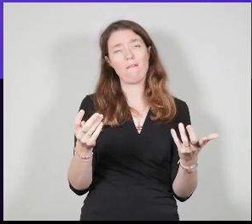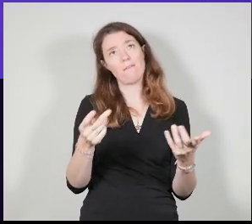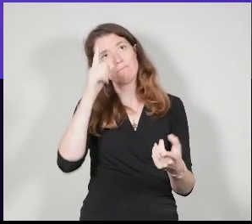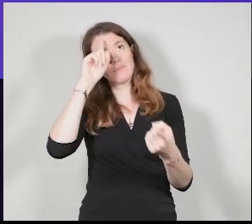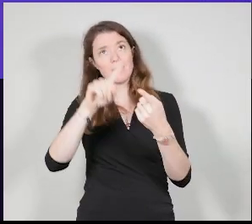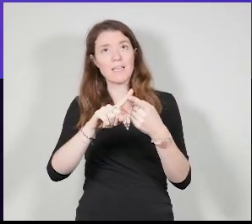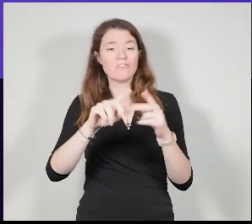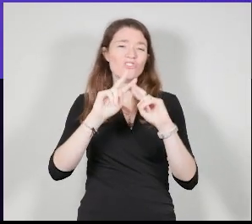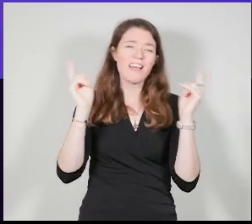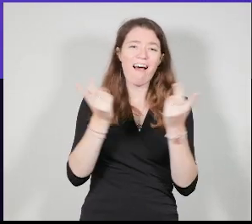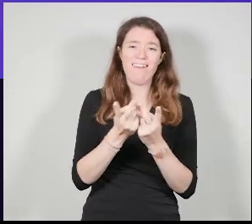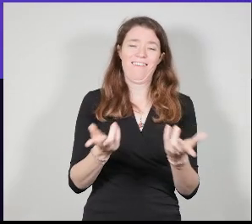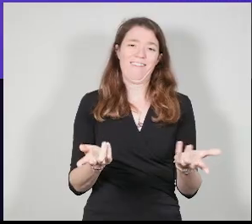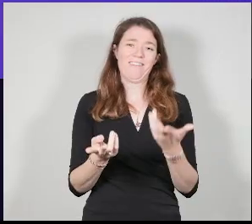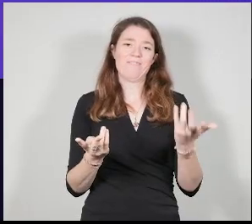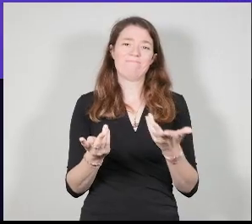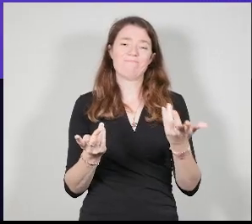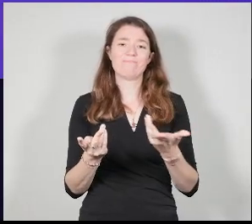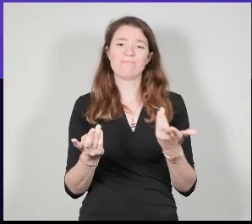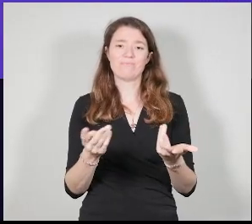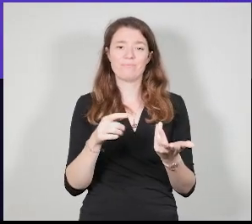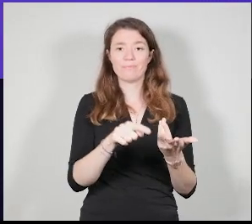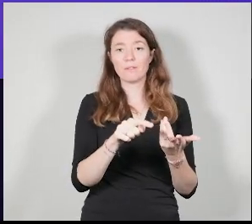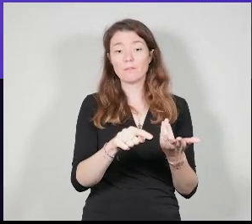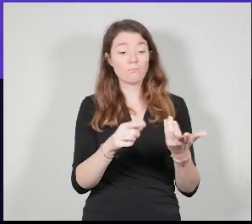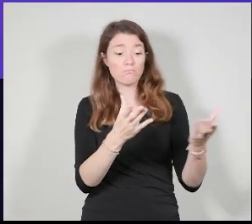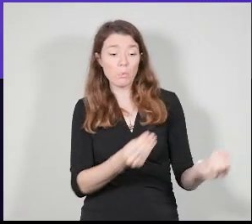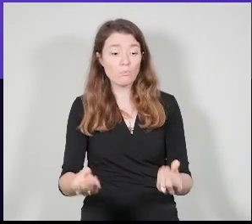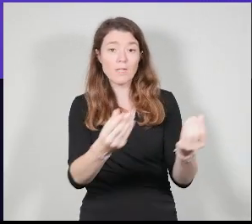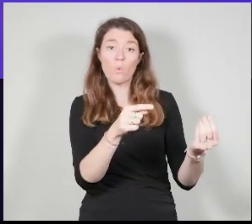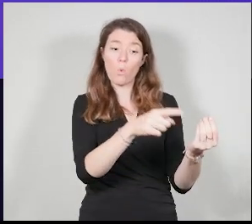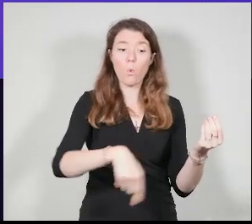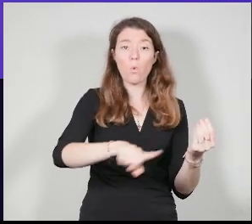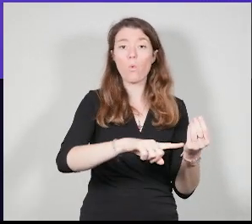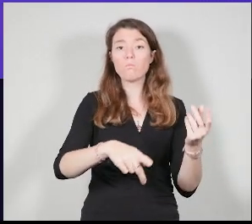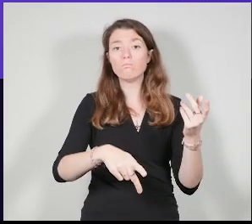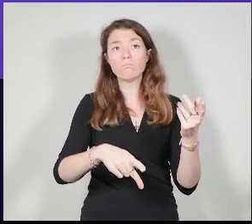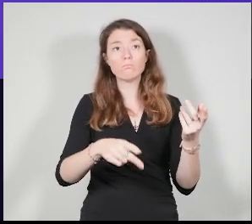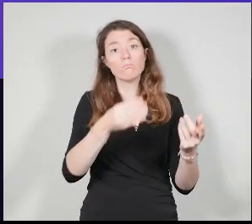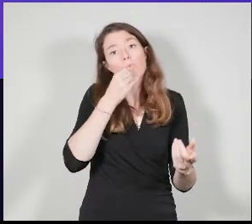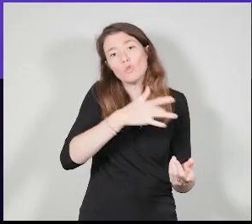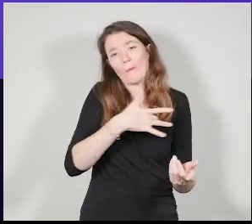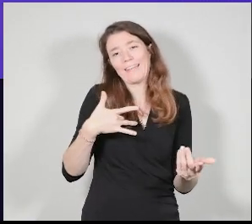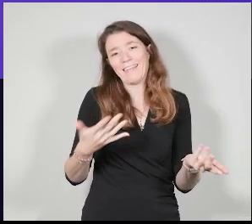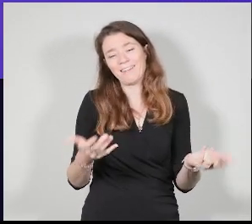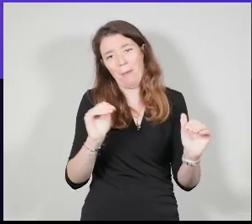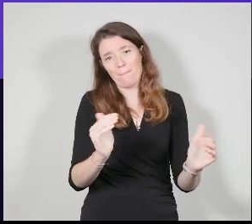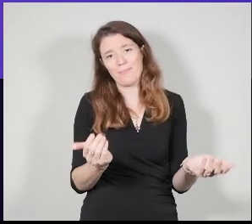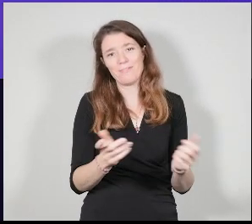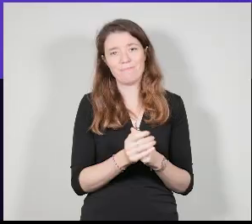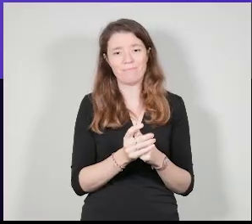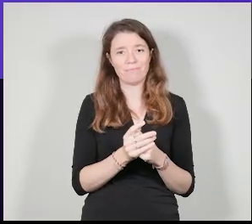je dirais, générales sur... ça correspond à des populations qui sont plutôt en bonne santé. Et donc du